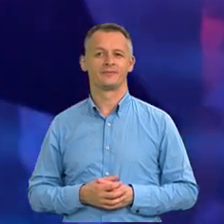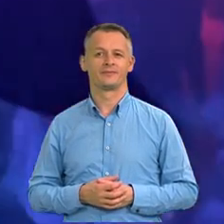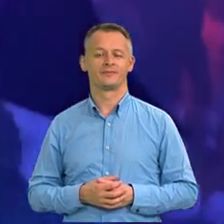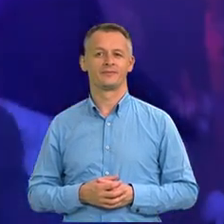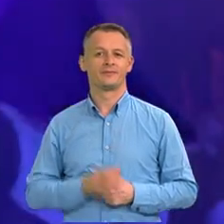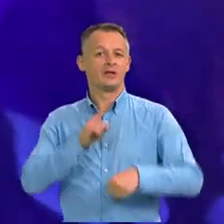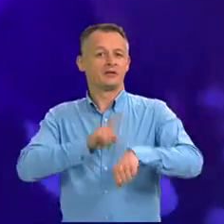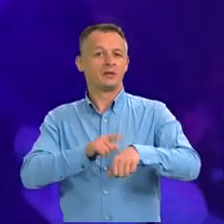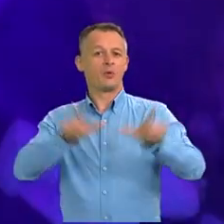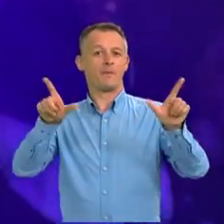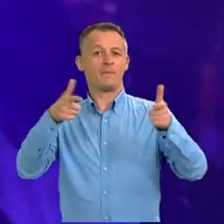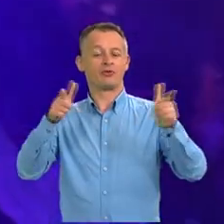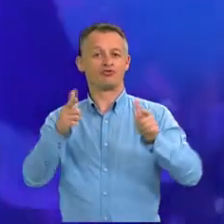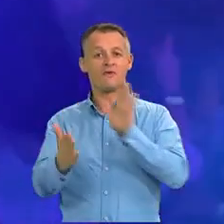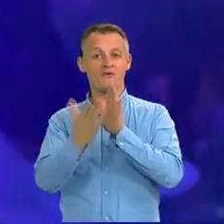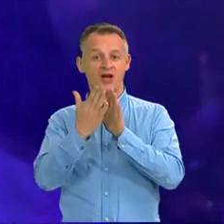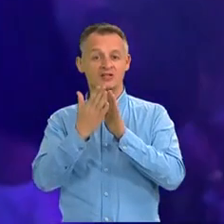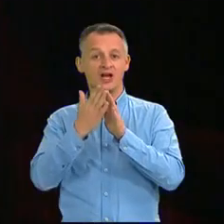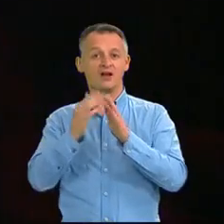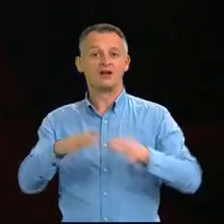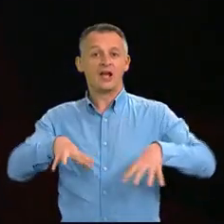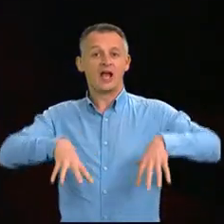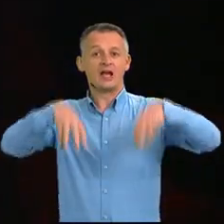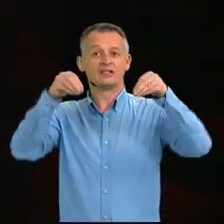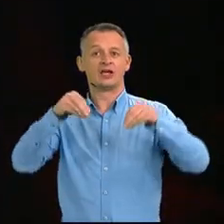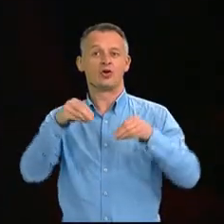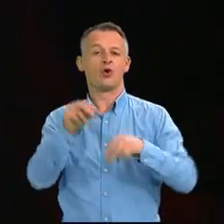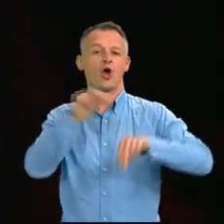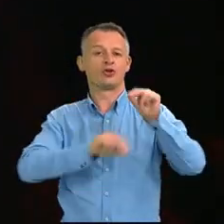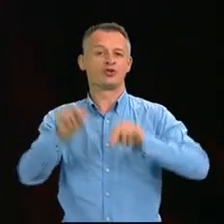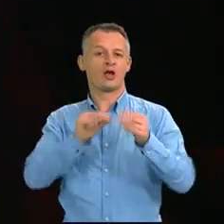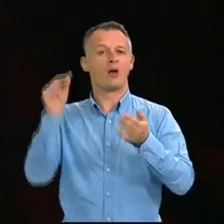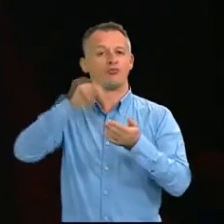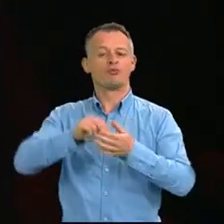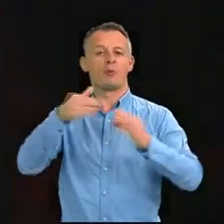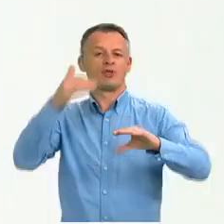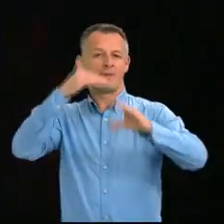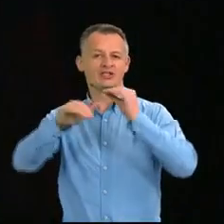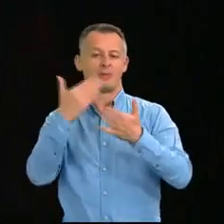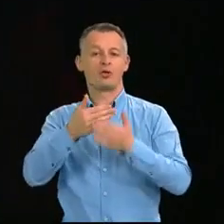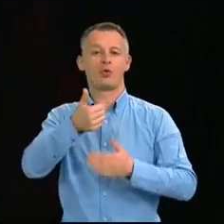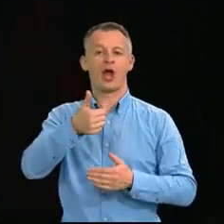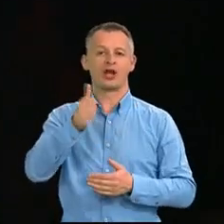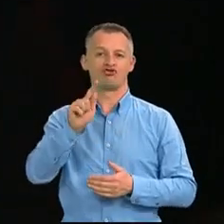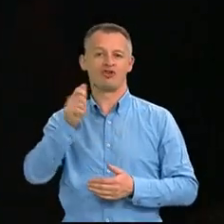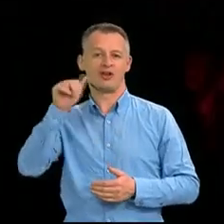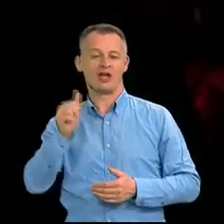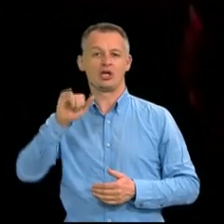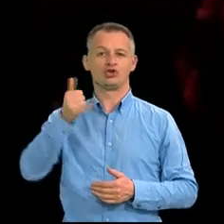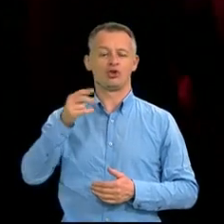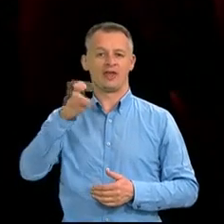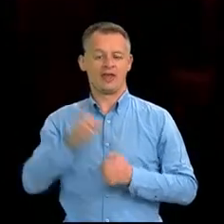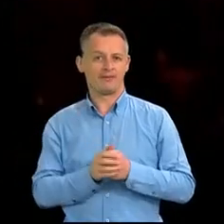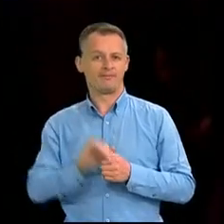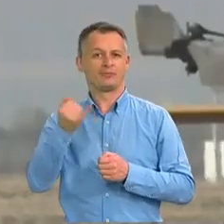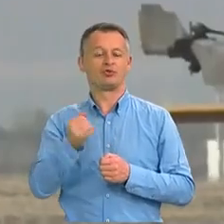În timpul petrecerii pe fațada castelului, organizația Greenpeace a proiectat mai multe mesaje pentru Angelina Jolie și Elon Musk. Cheful a durat până